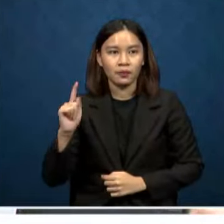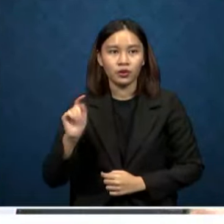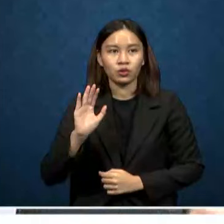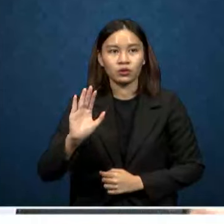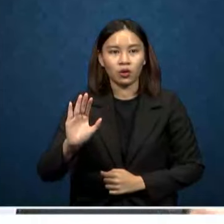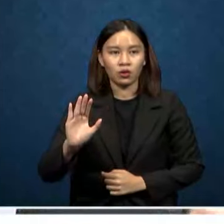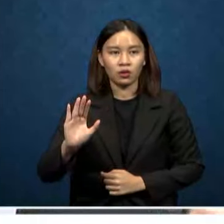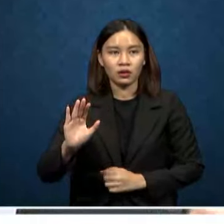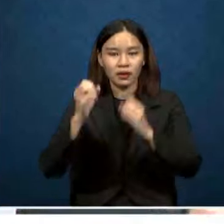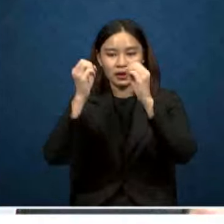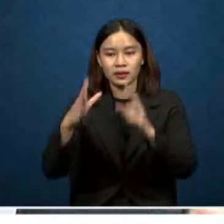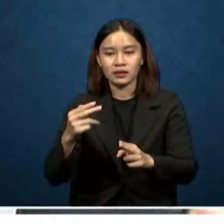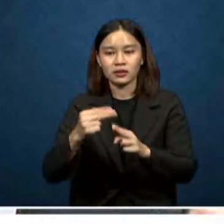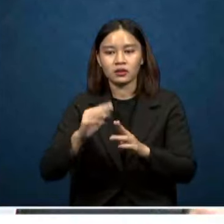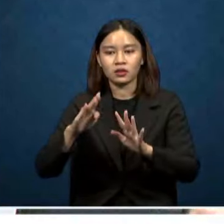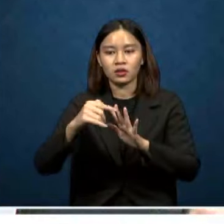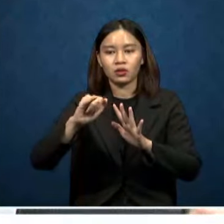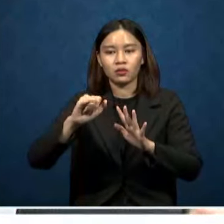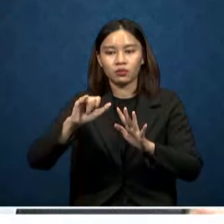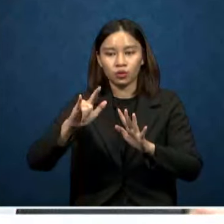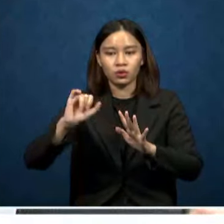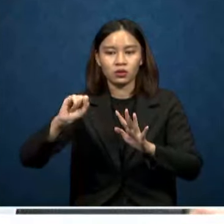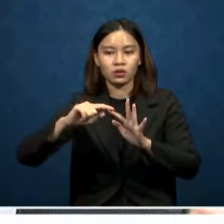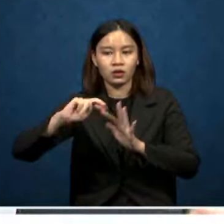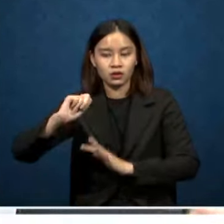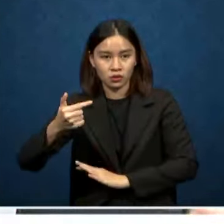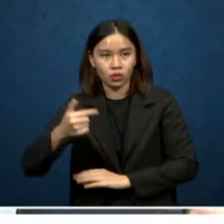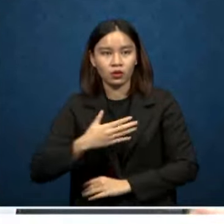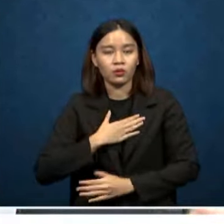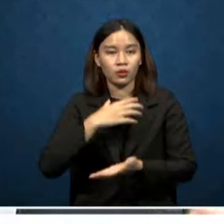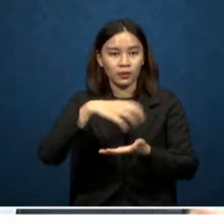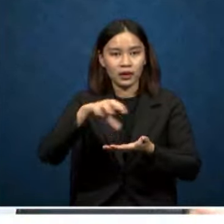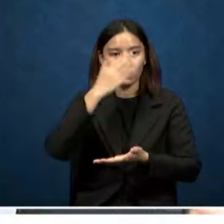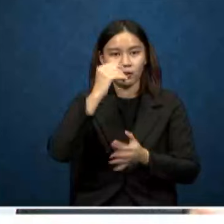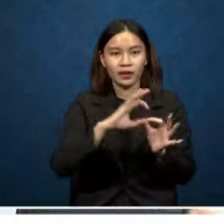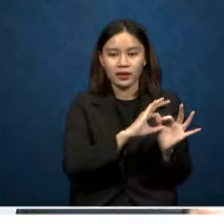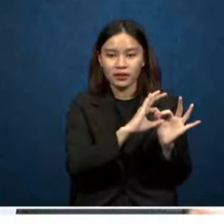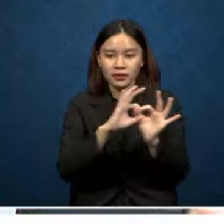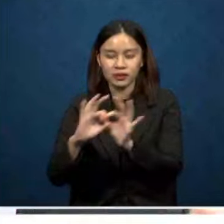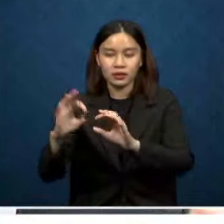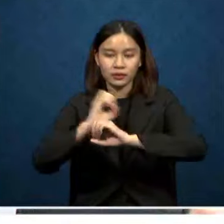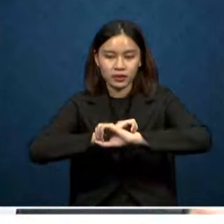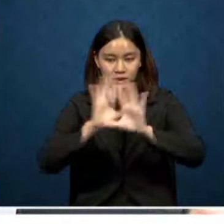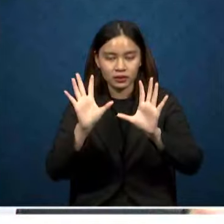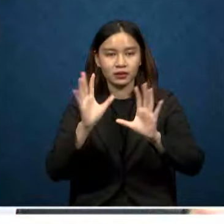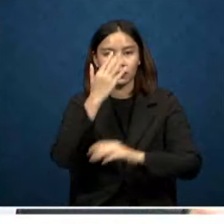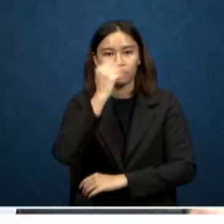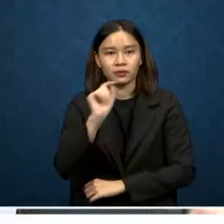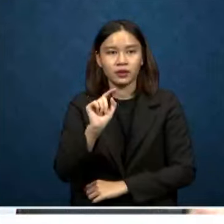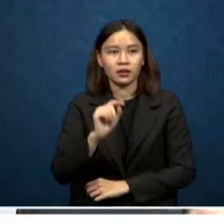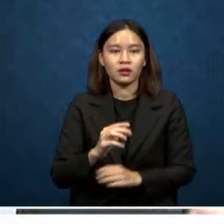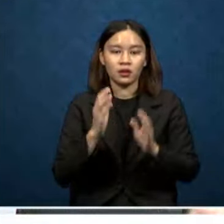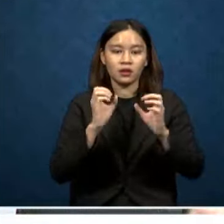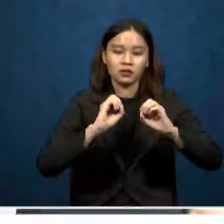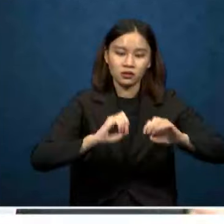ท่านศาสตราจารย์นายแพทย์บุญสมมาตินครับที่ผมเล่าเรื่องเพื่อเชื่อมโยงให้เห็นภาพชัดคืออะไรครับท่านผลิต